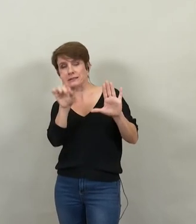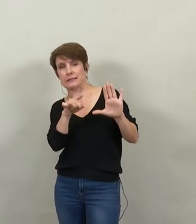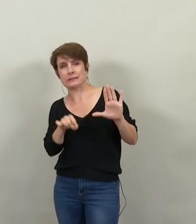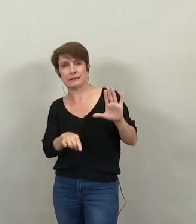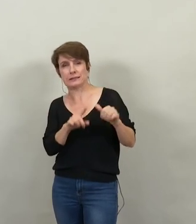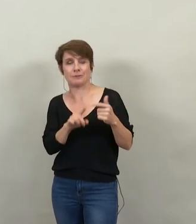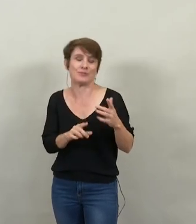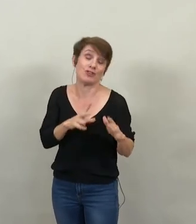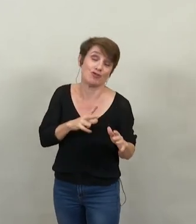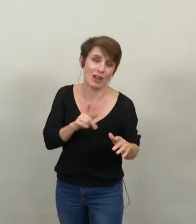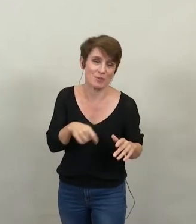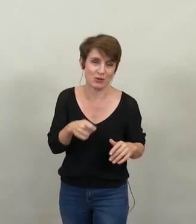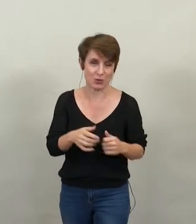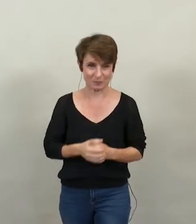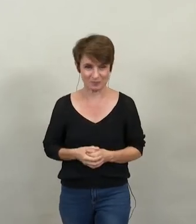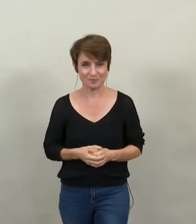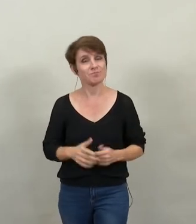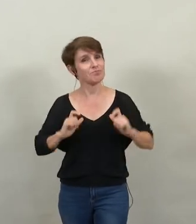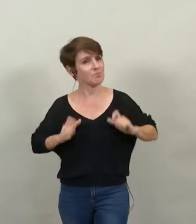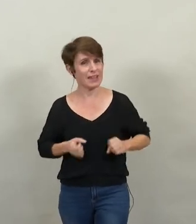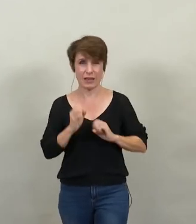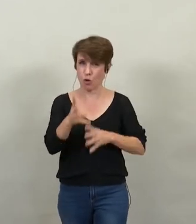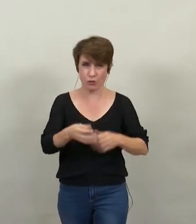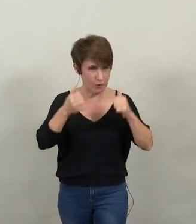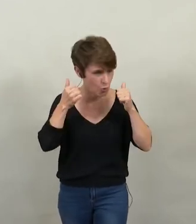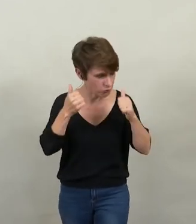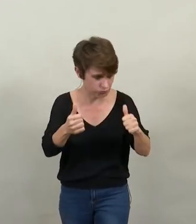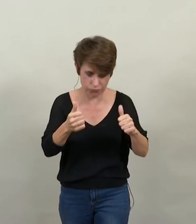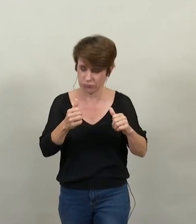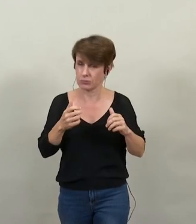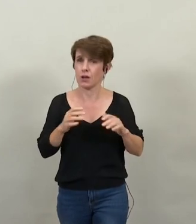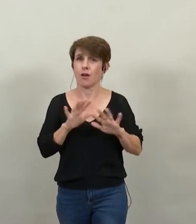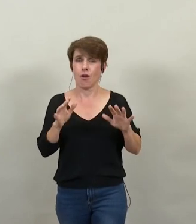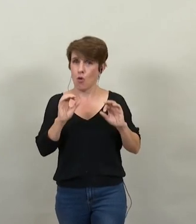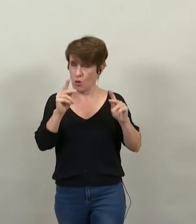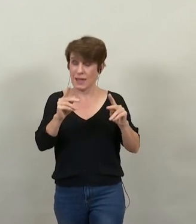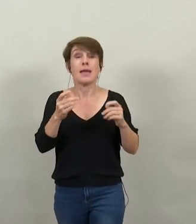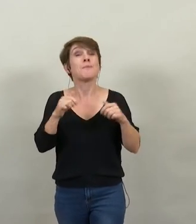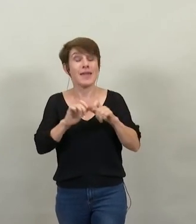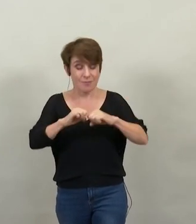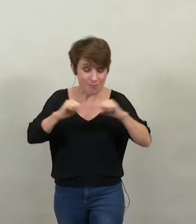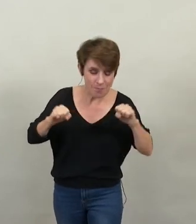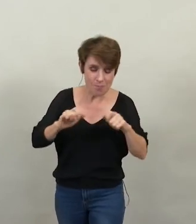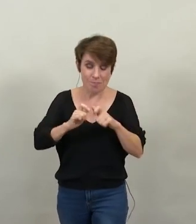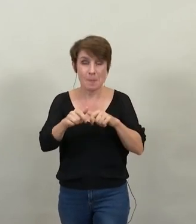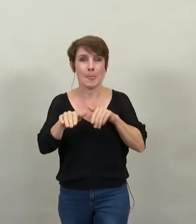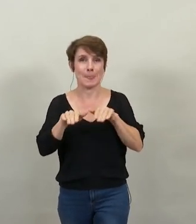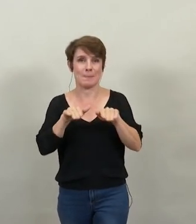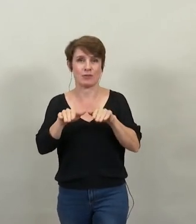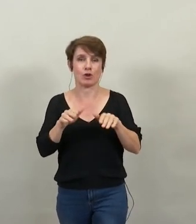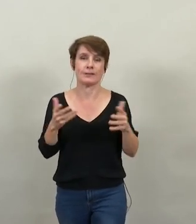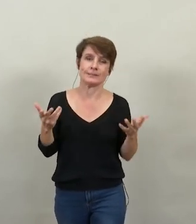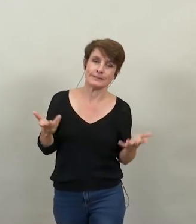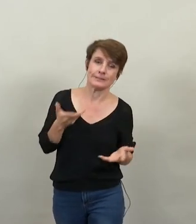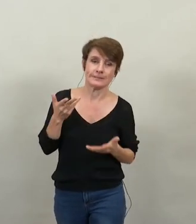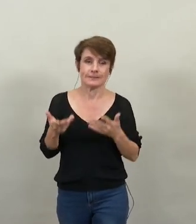donc ok pour l'école du vélo ok sur le principe après sur la méthode malgré tout on regrette parce que au à la lecture de cette